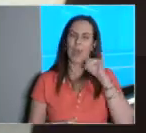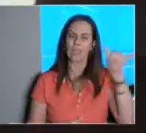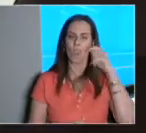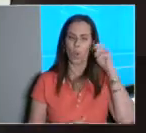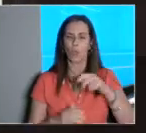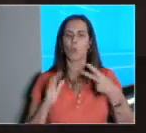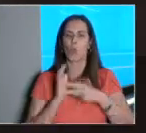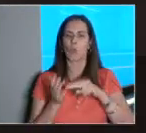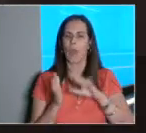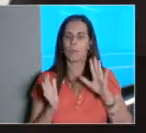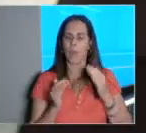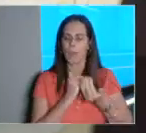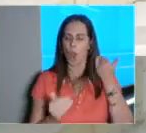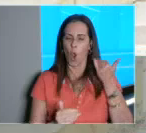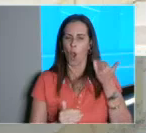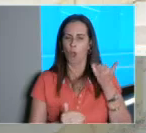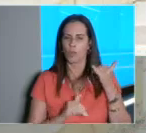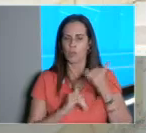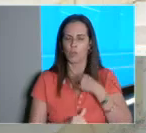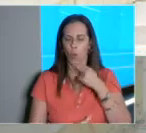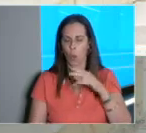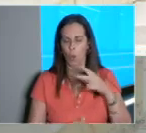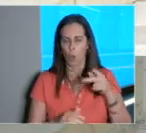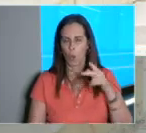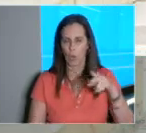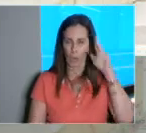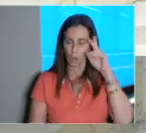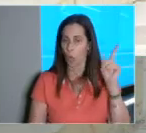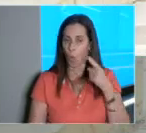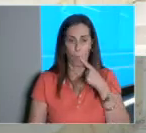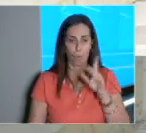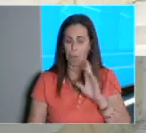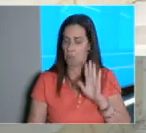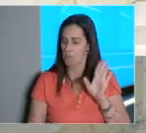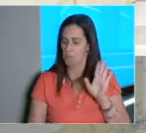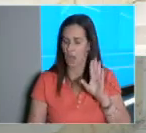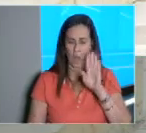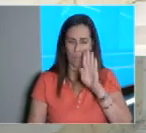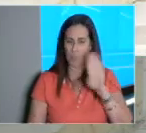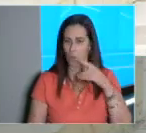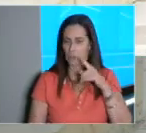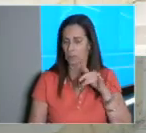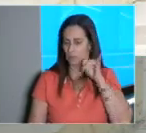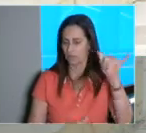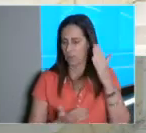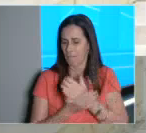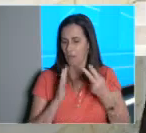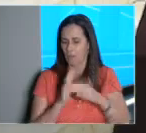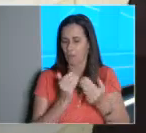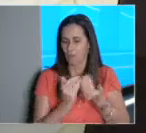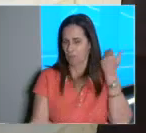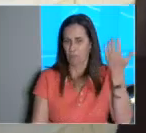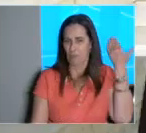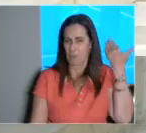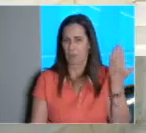שלו לאוקראינה היא זאת שתביא את הקולות לליכוד, זה נראה לי מגוחך וזלזול באינטליגנציה. הוא טוען, לא התעמקתי בטענה הזאת, אבל הוא טוען שזאת נסיעה שנקבעה מיד אחרי